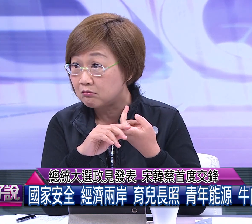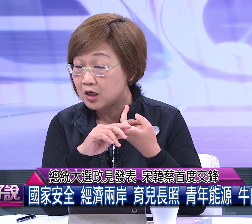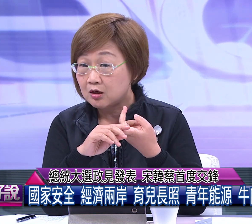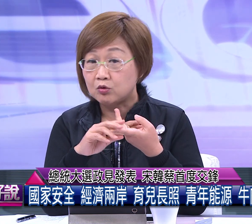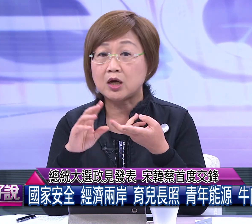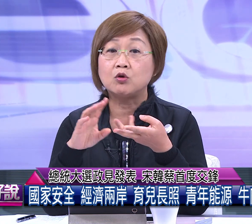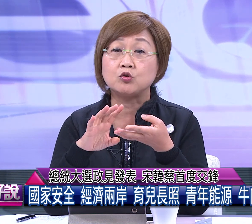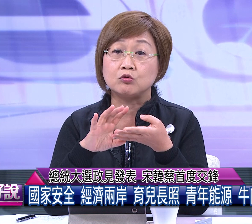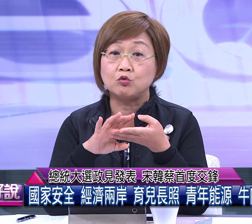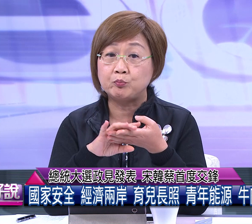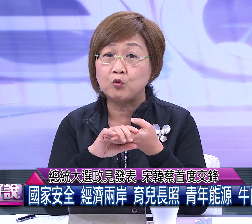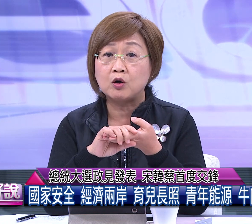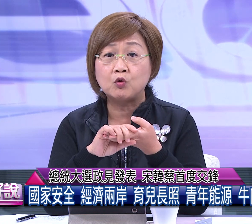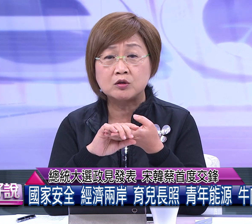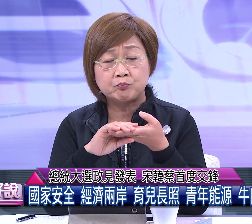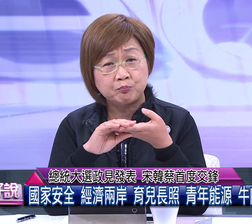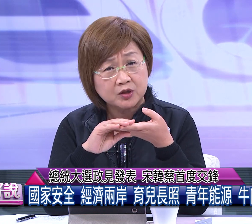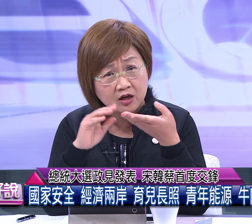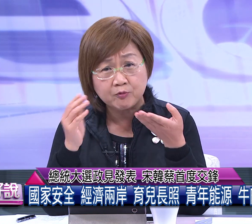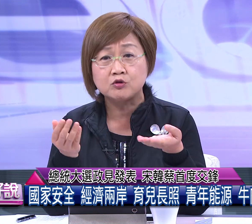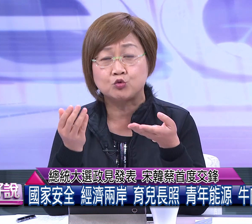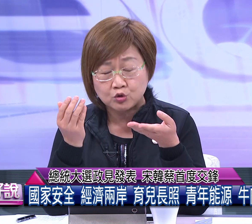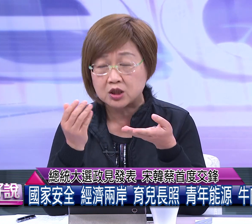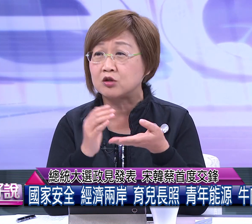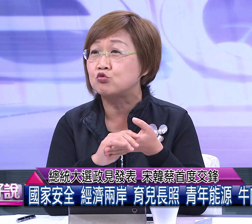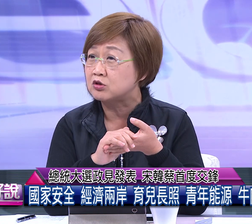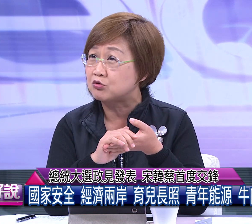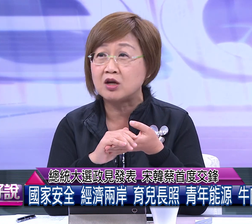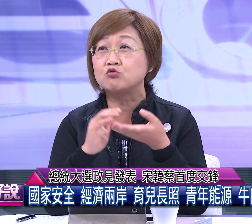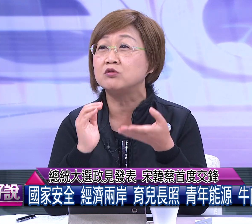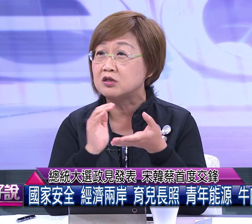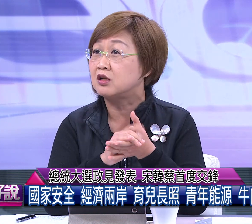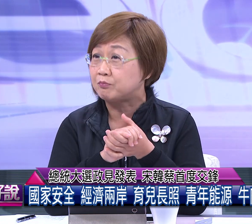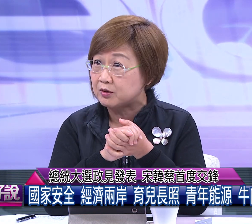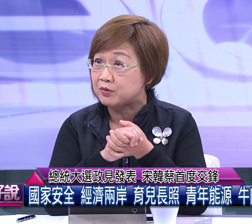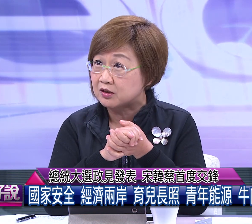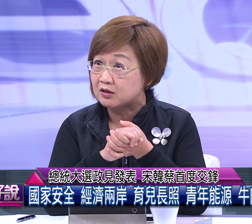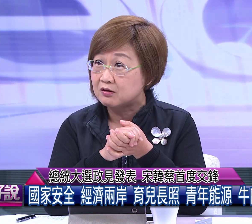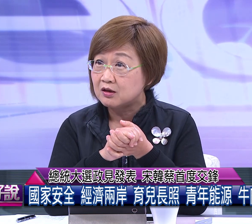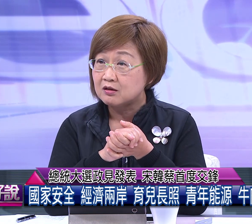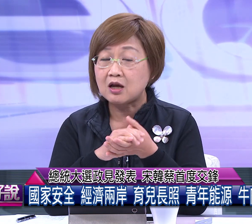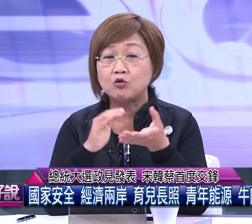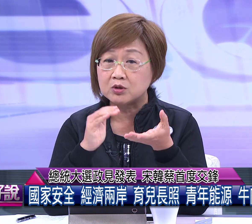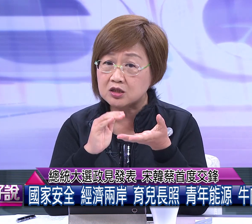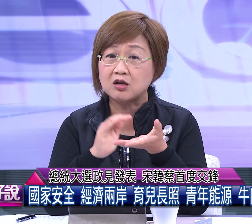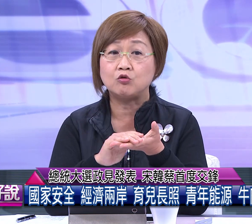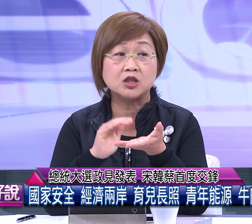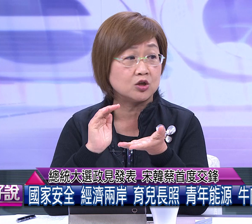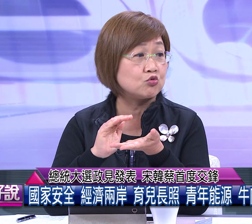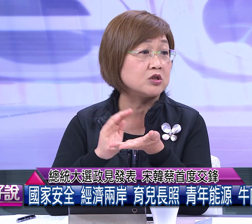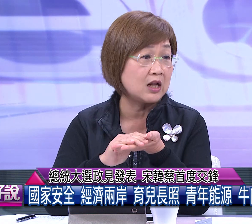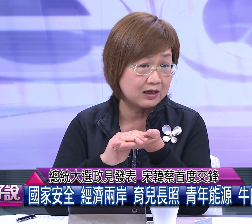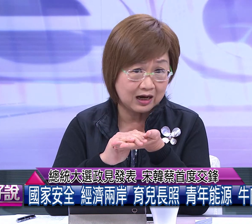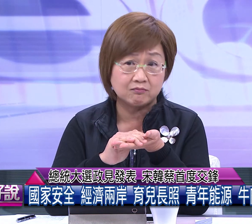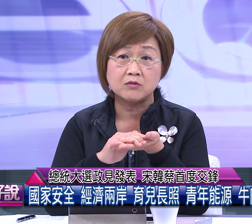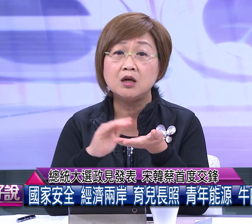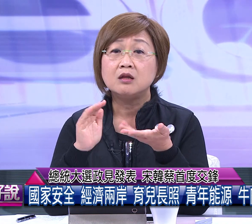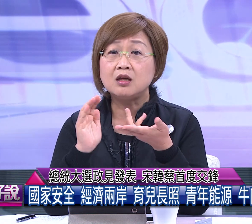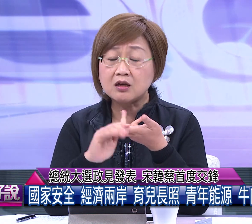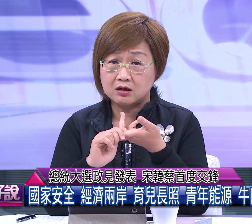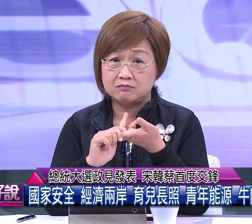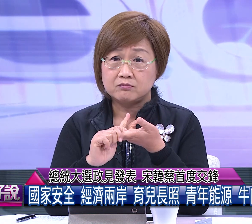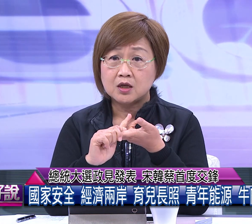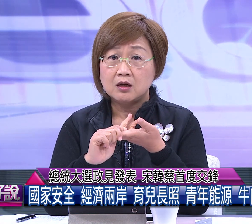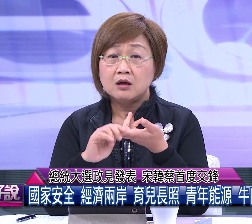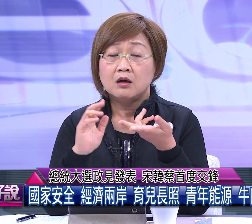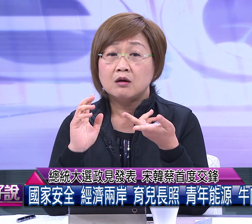好？我想我不得不举几个数字，虽然数字是冷冰冰的，但我们至少有几个数字来看。